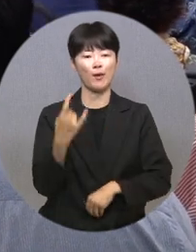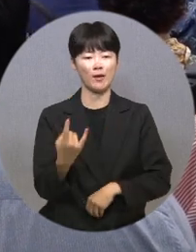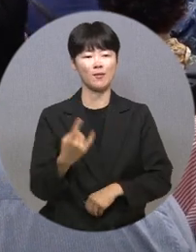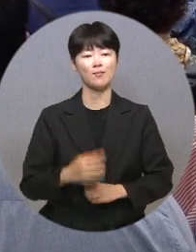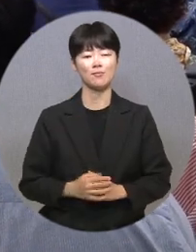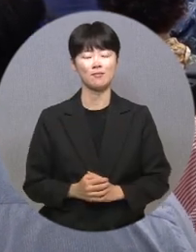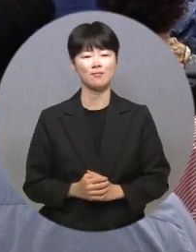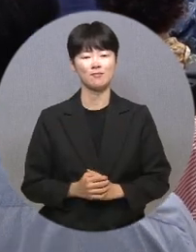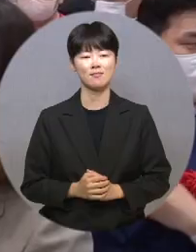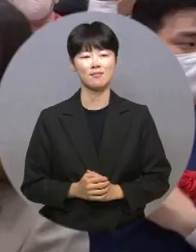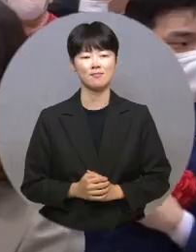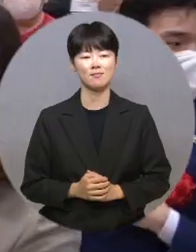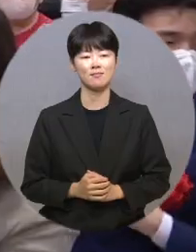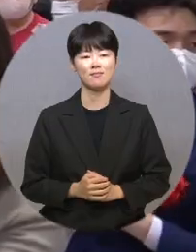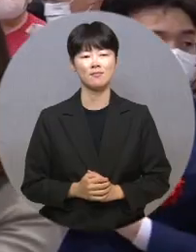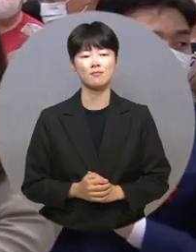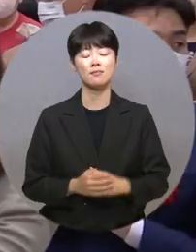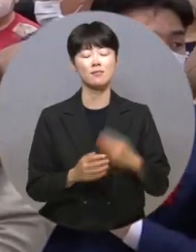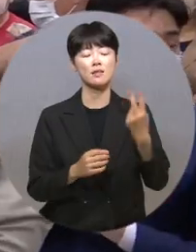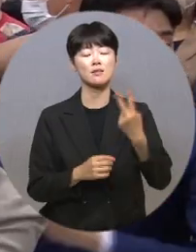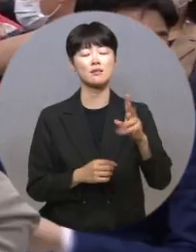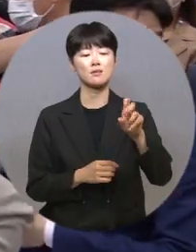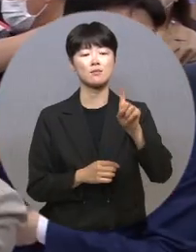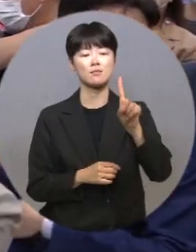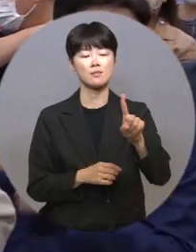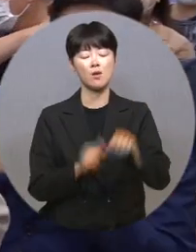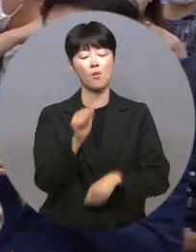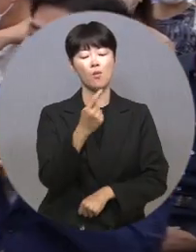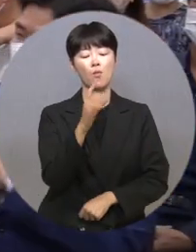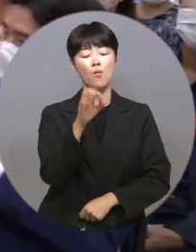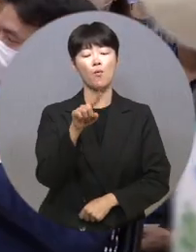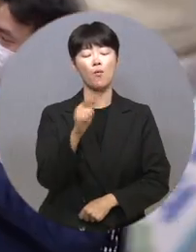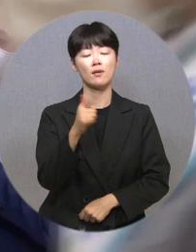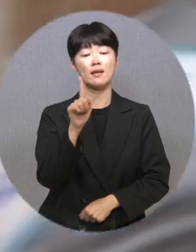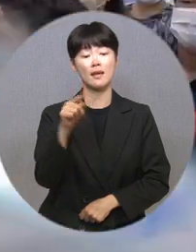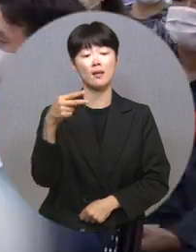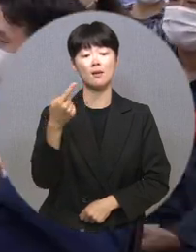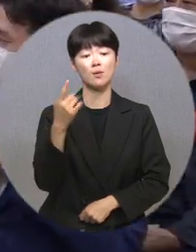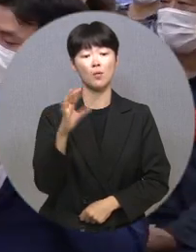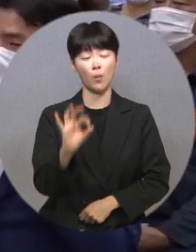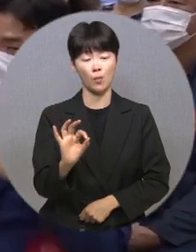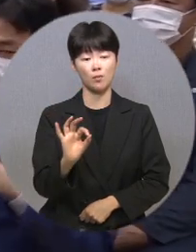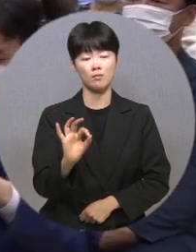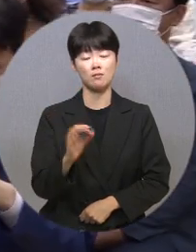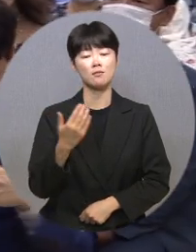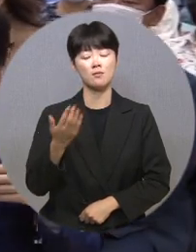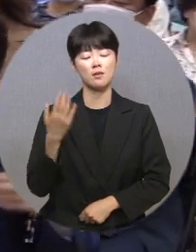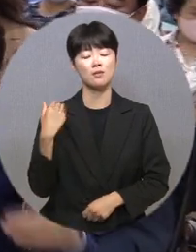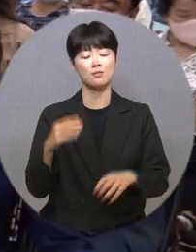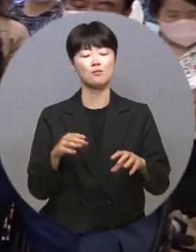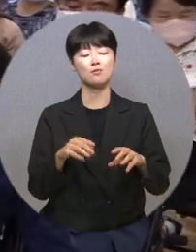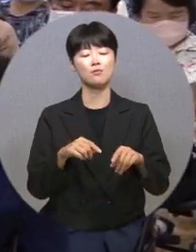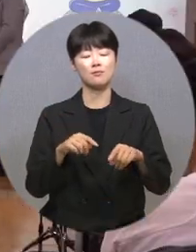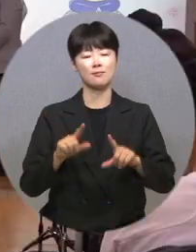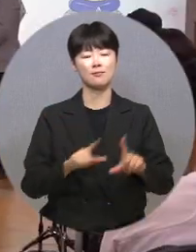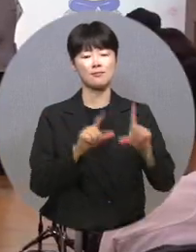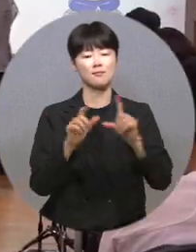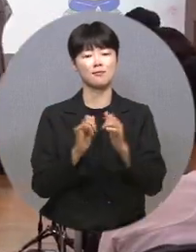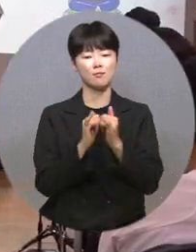의사결정 기구입니다. 2021년 호원일동은 주민자치위원회를 주민자치회로